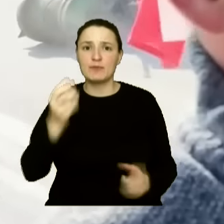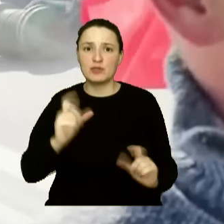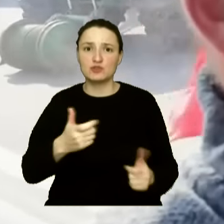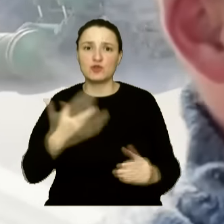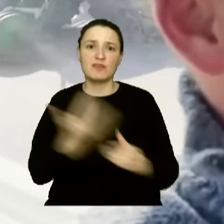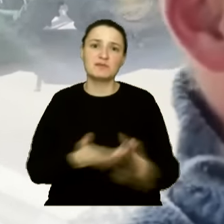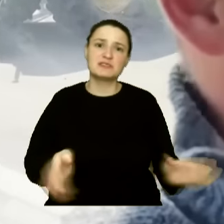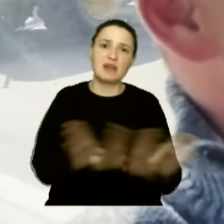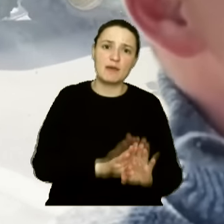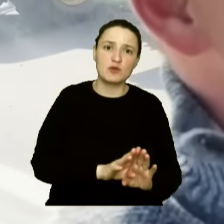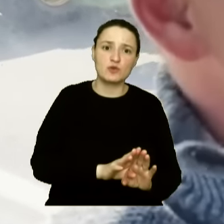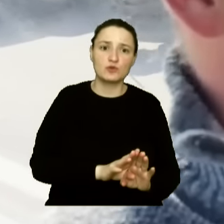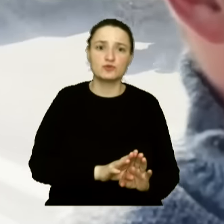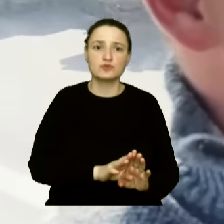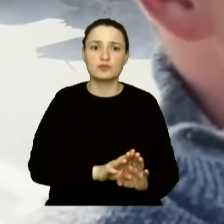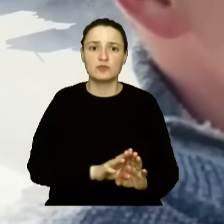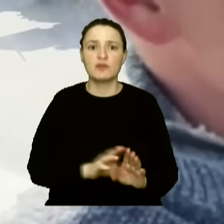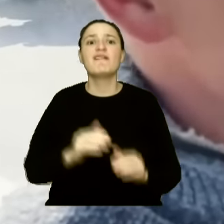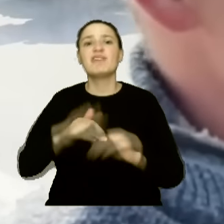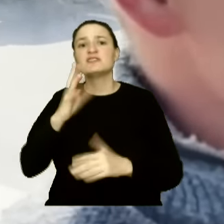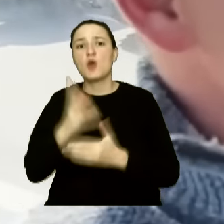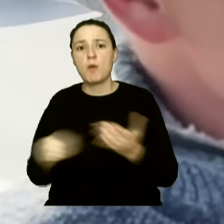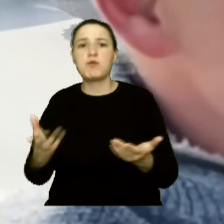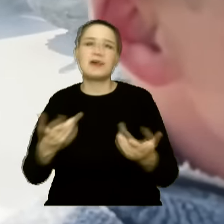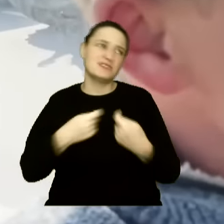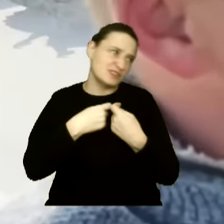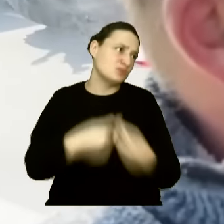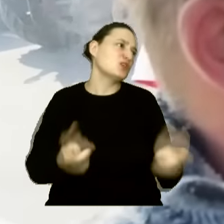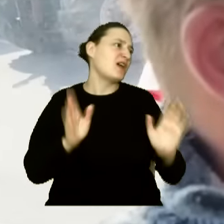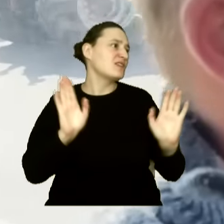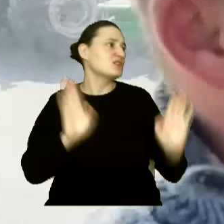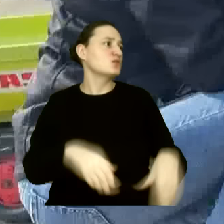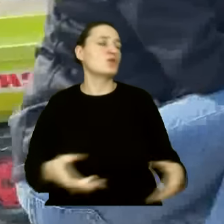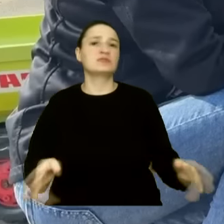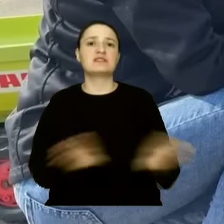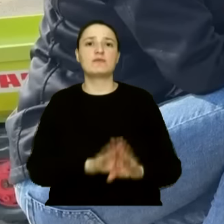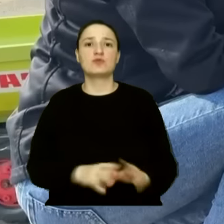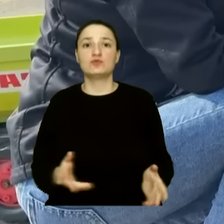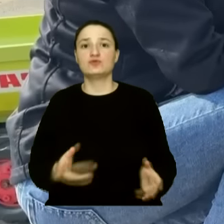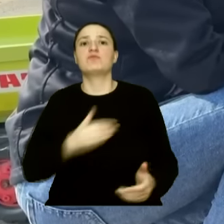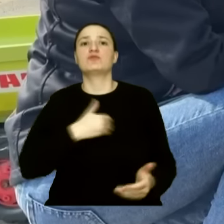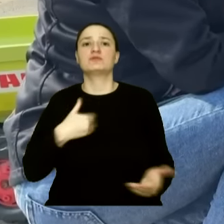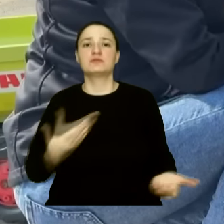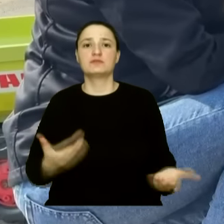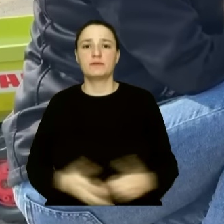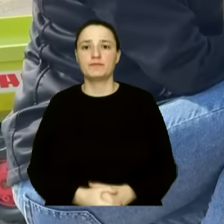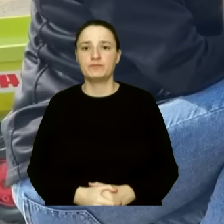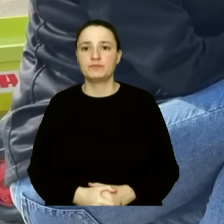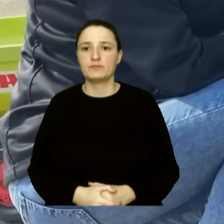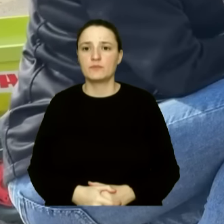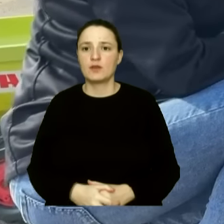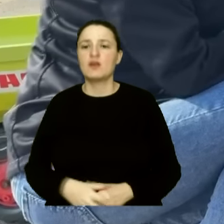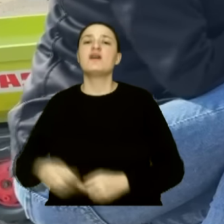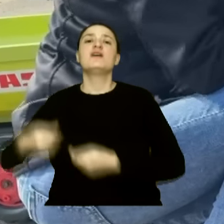Bo bardziej opłacalne jest sprzedać, zamknąć, bo to tylko jest Polska. Wjeżdża do nas niekontrolowany napływ zbóż